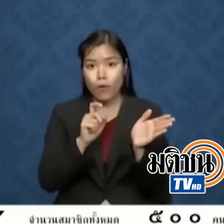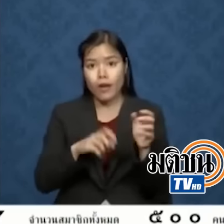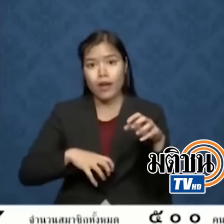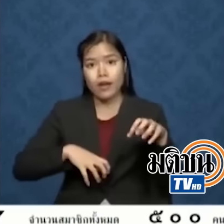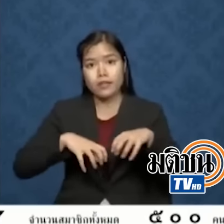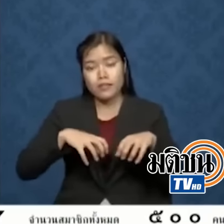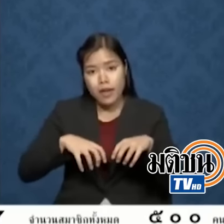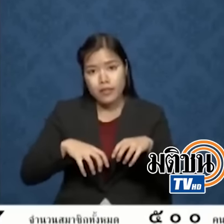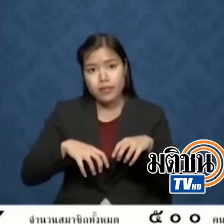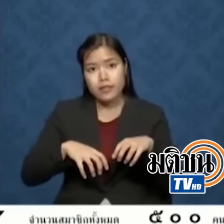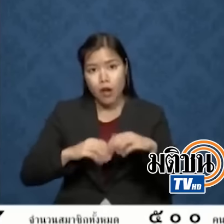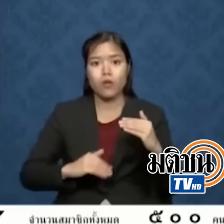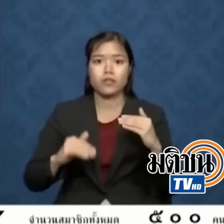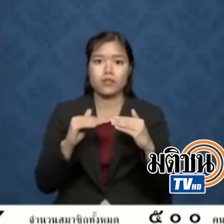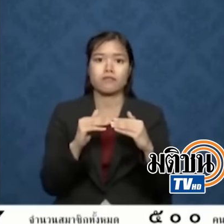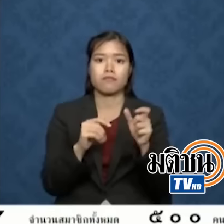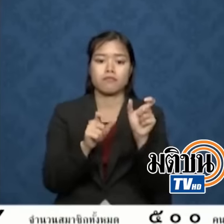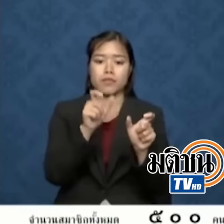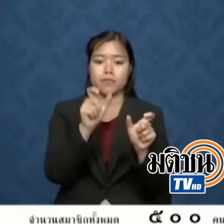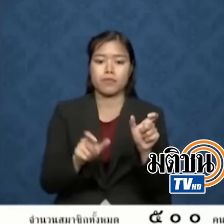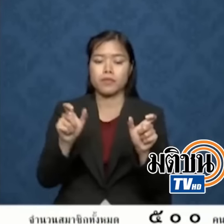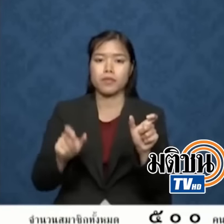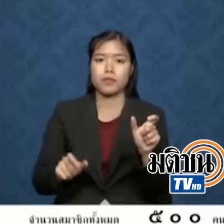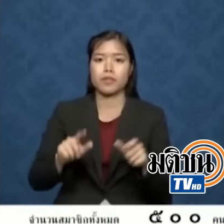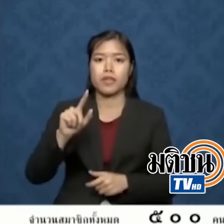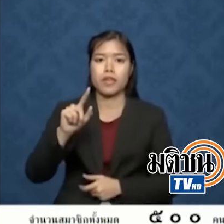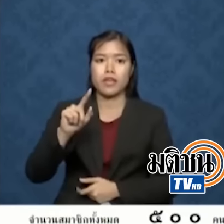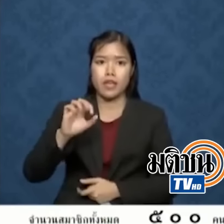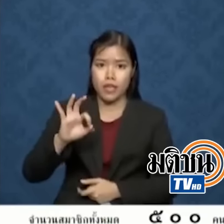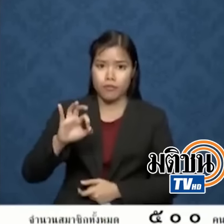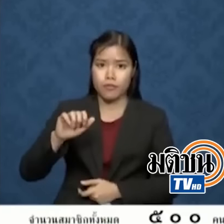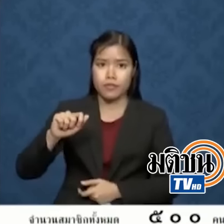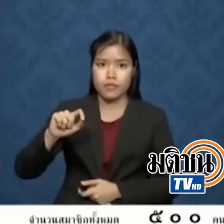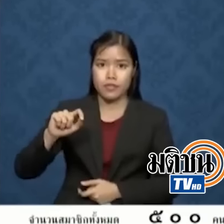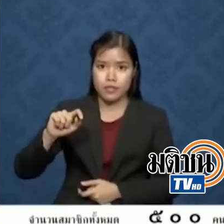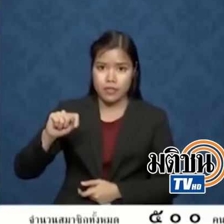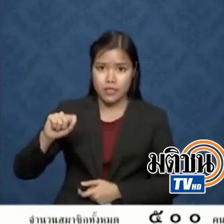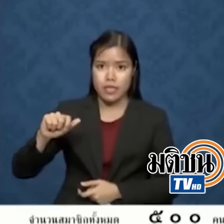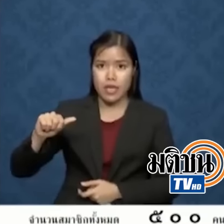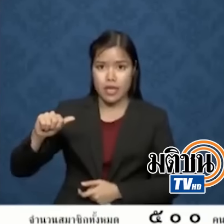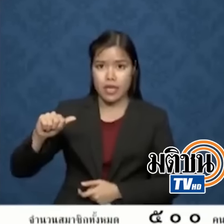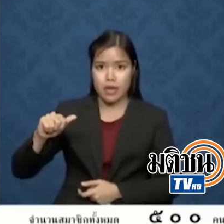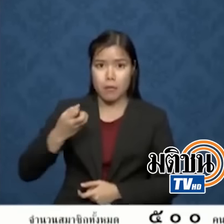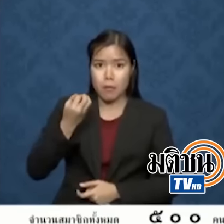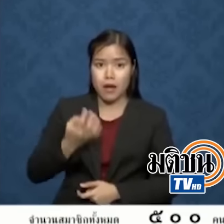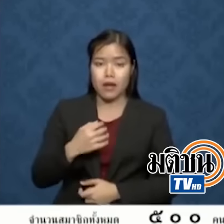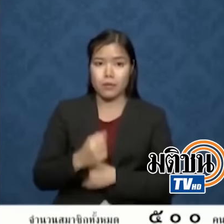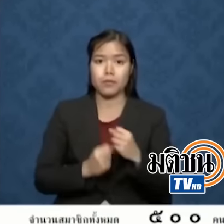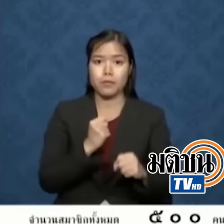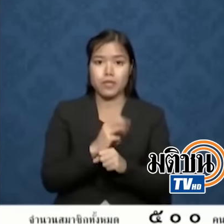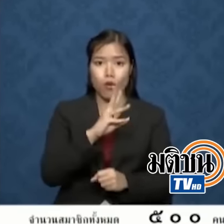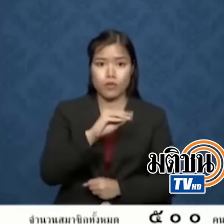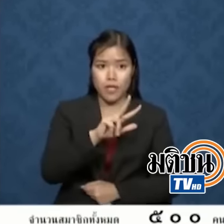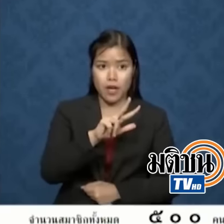ทธิ FTA ของเรามากมากมาโดยตลอดแล้วท่านก็บอกว่าปี63เราใช้อยู่ที่